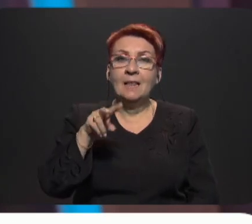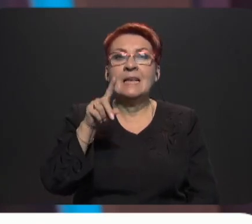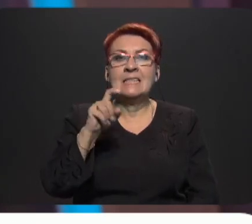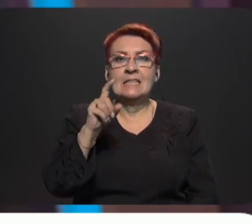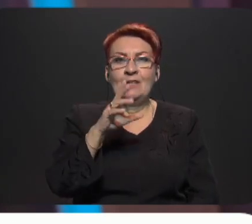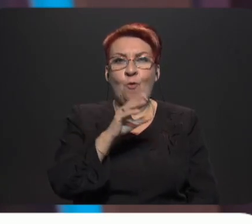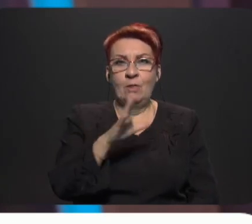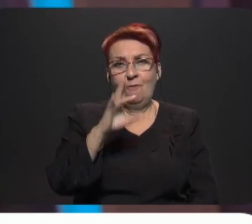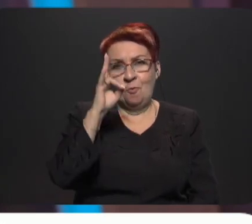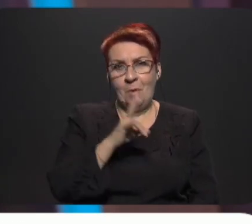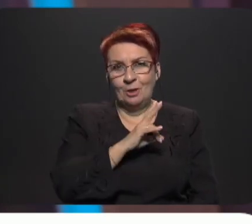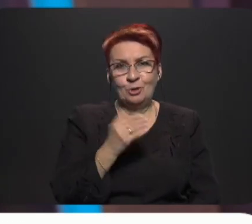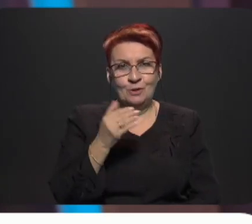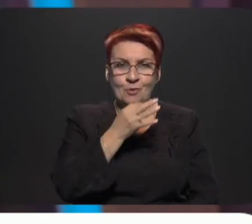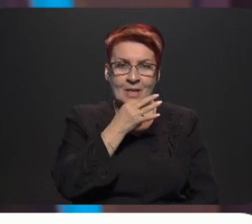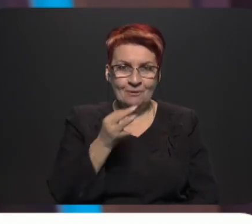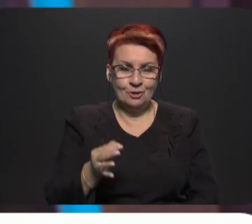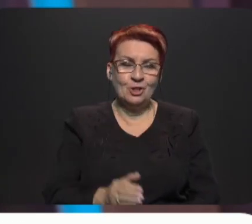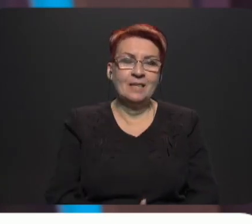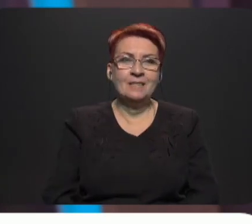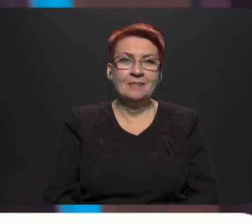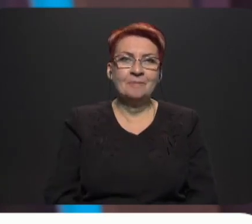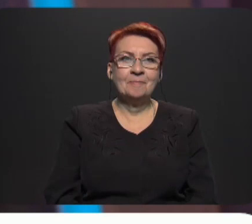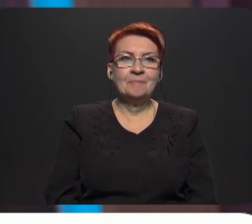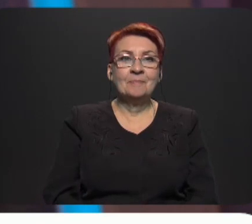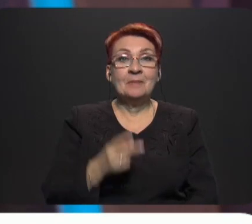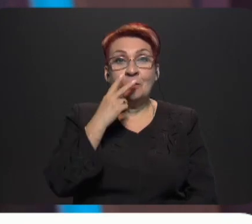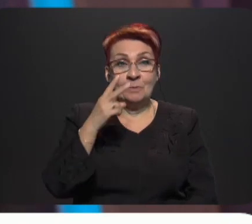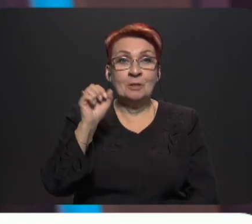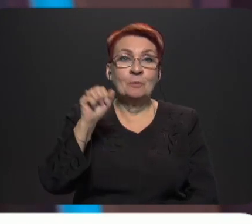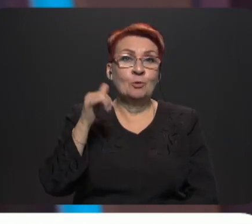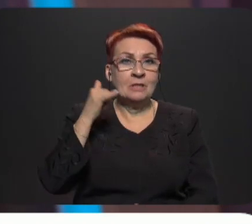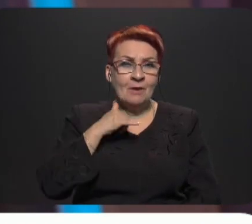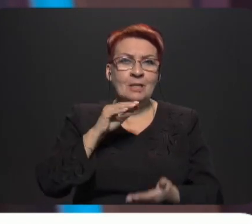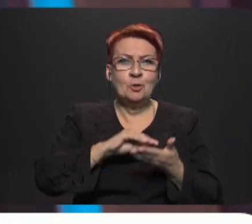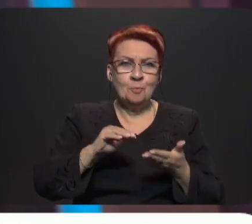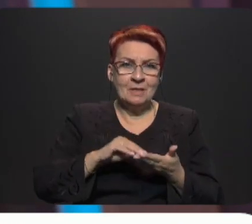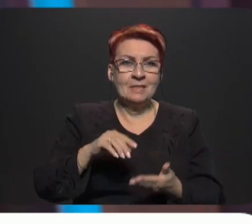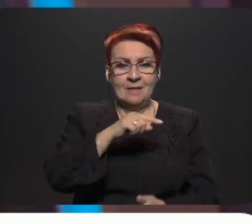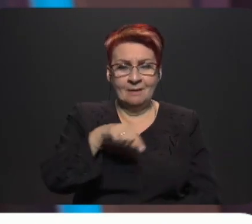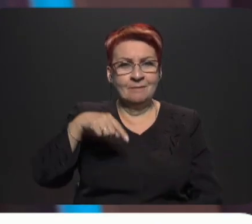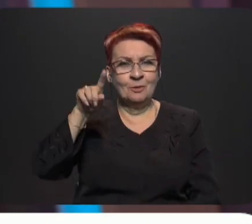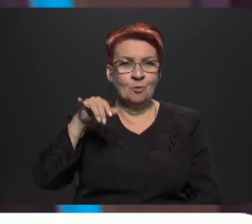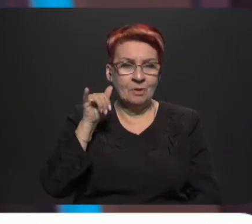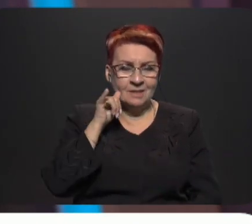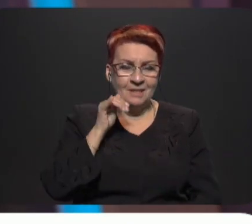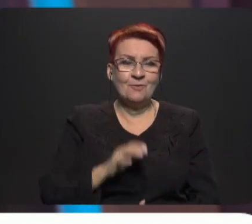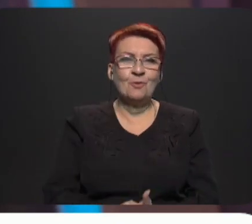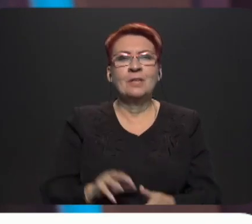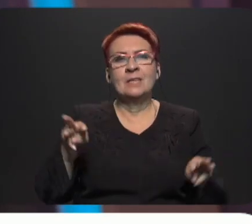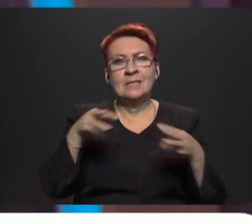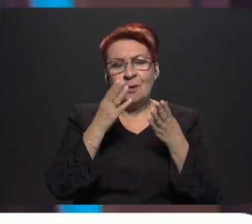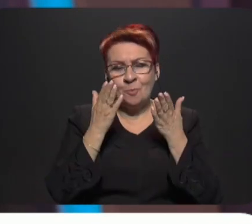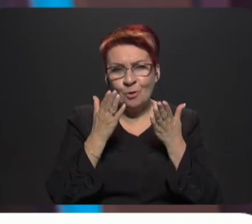нам в прямой эфир. Например, по телефону горячей линии. Этот номер вы сейчас видите внизу ваших экранов. А также можете дозвониться к нам в скайпе по